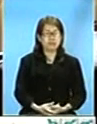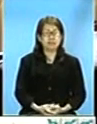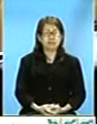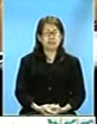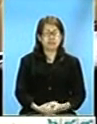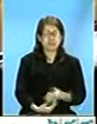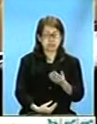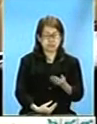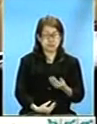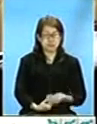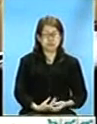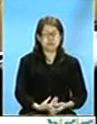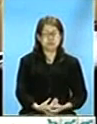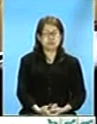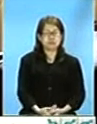เชิญนะ